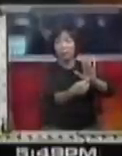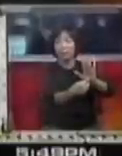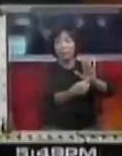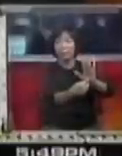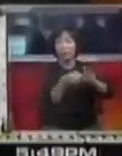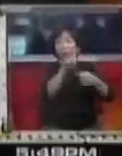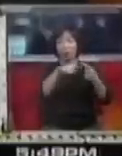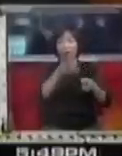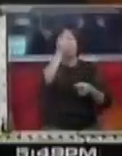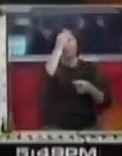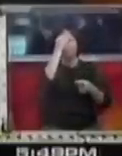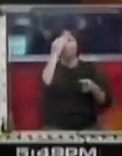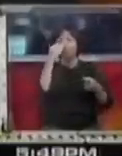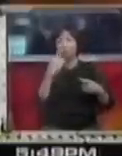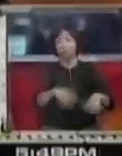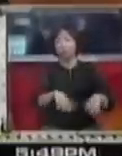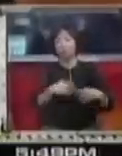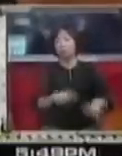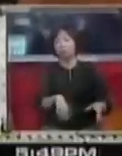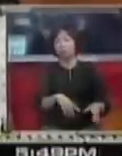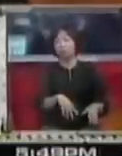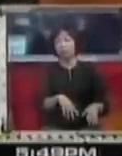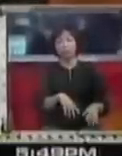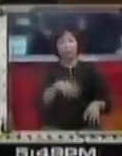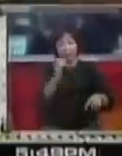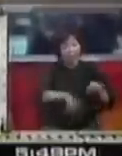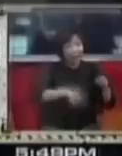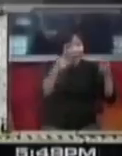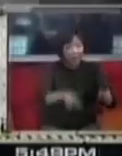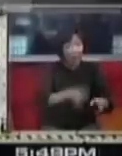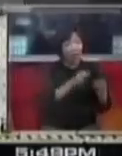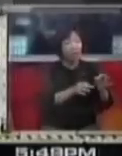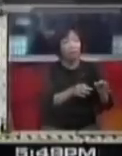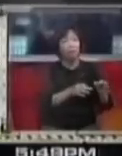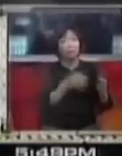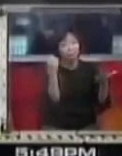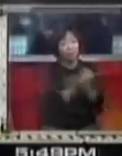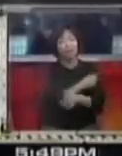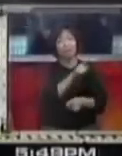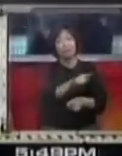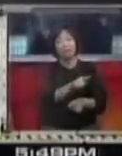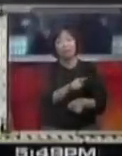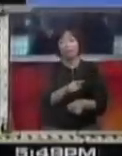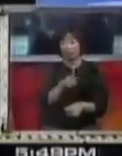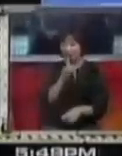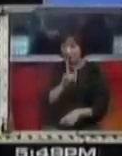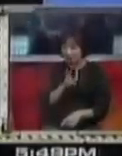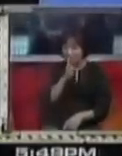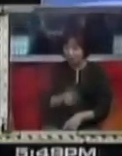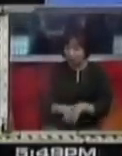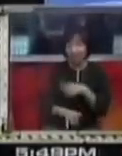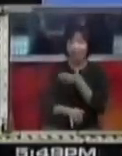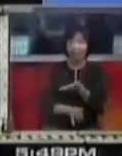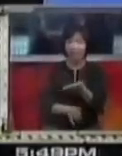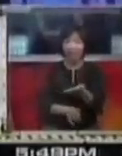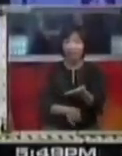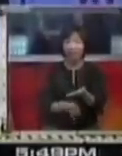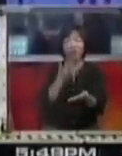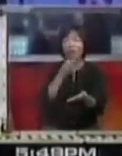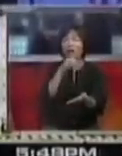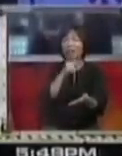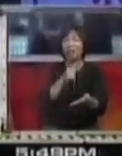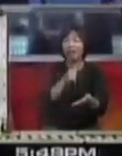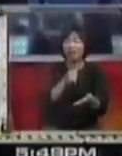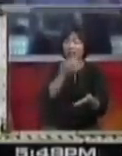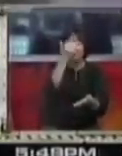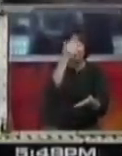Kasi kung naalaman kayo, naku, hindi sila mga alam naman nila pag nagalit ako. Ganun po ba, Kapitan? Bakit hindi